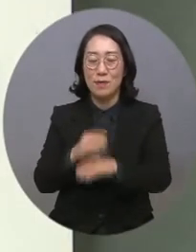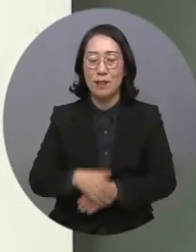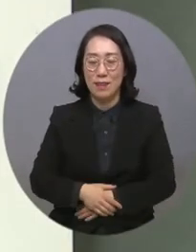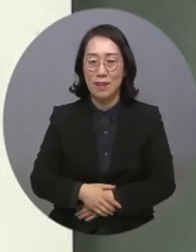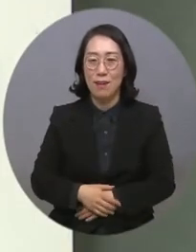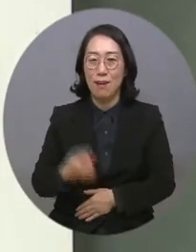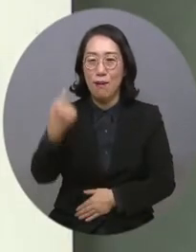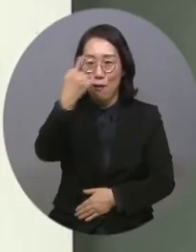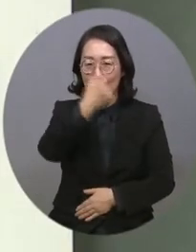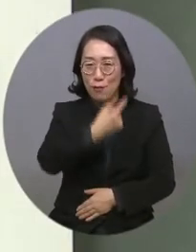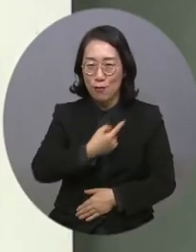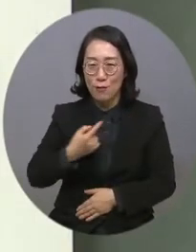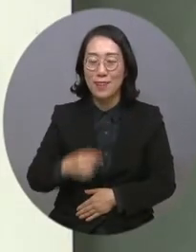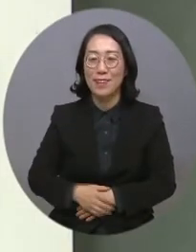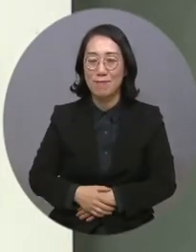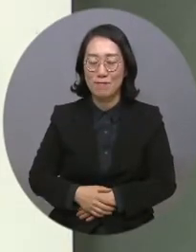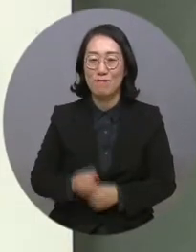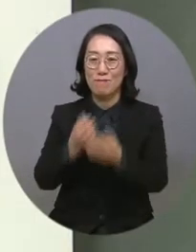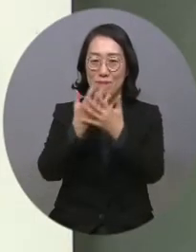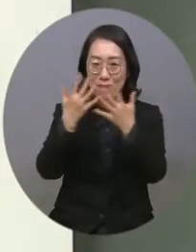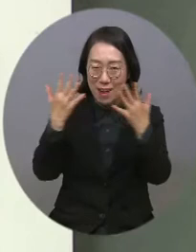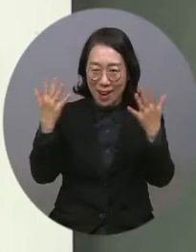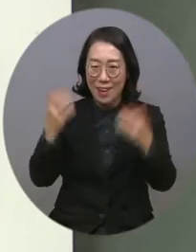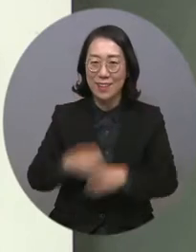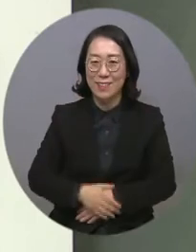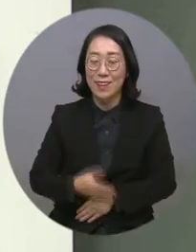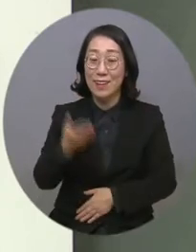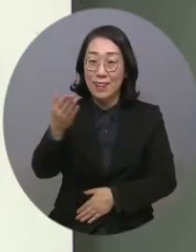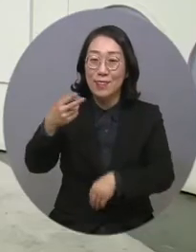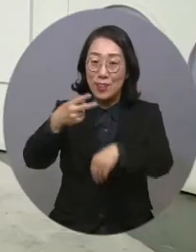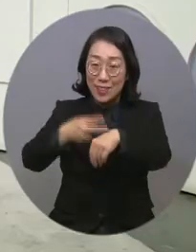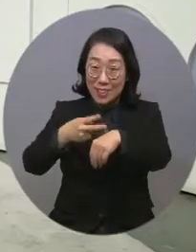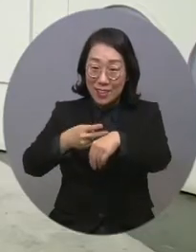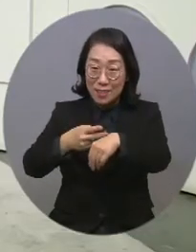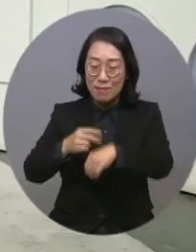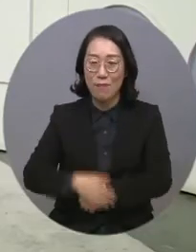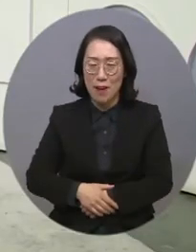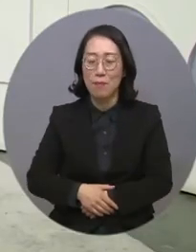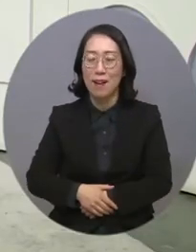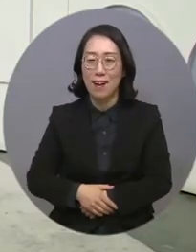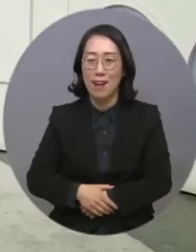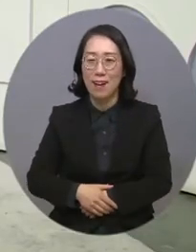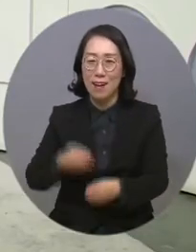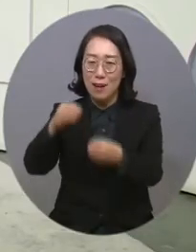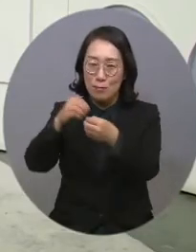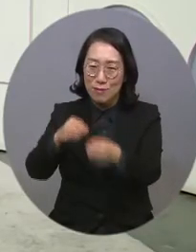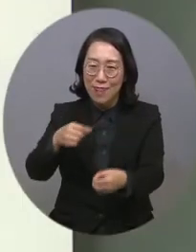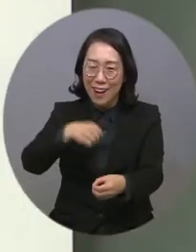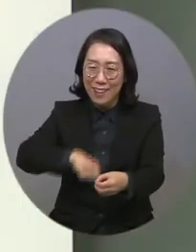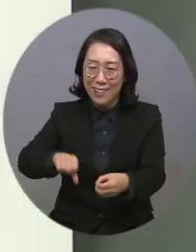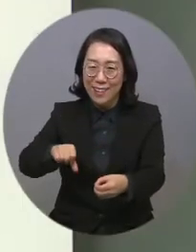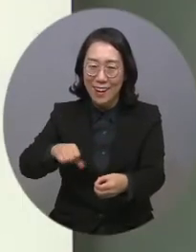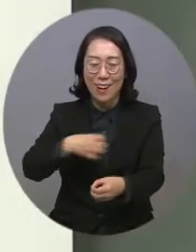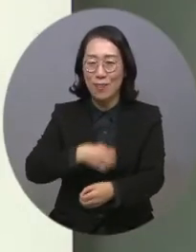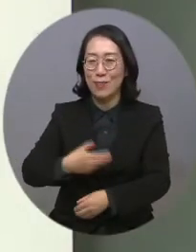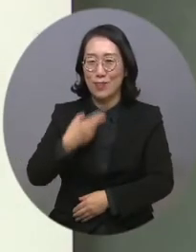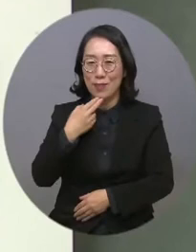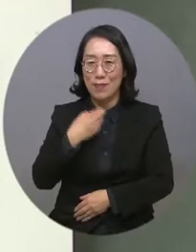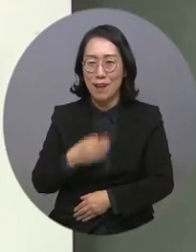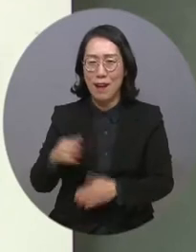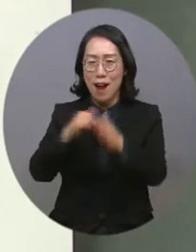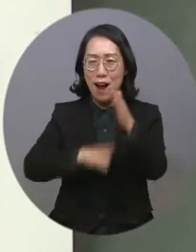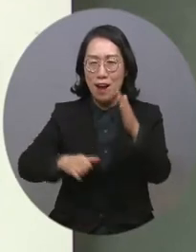표정이 굉장히 맑고 깨끗하신 교수님이라서 이제 걱정은 안 되는 것 같습니다. 예, 예, 예, 되게 감사합니다. 집안에